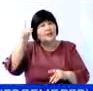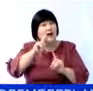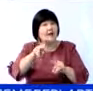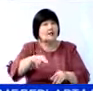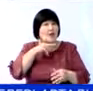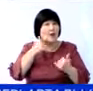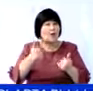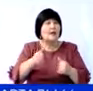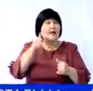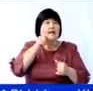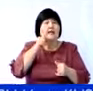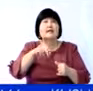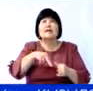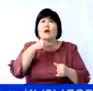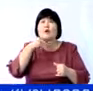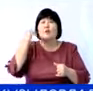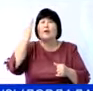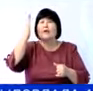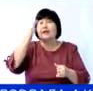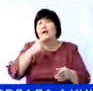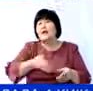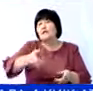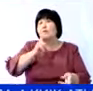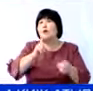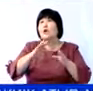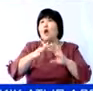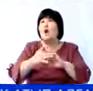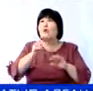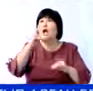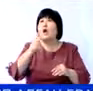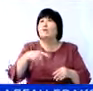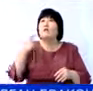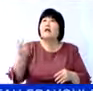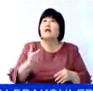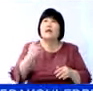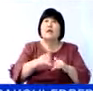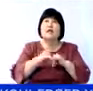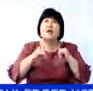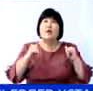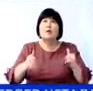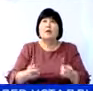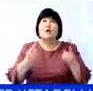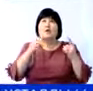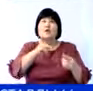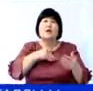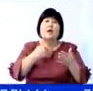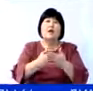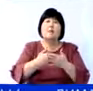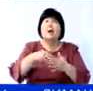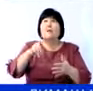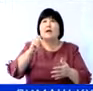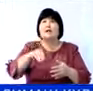көңіл бөліп, ертеңіне үкілі үміт артқан. Семинар-тренингке ауданның әлеуметтік-экономикалық дамуы жолында елеулі еңбек етіп жүрген